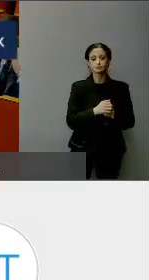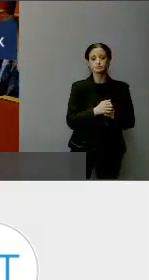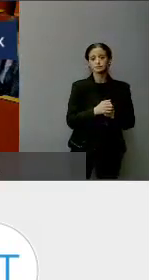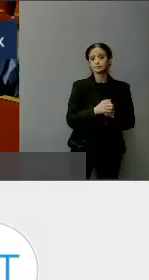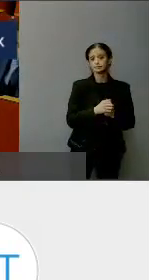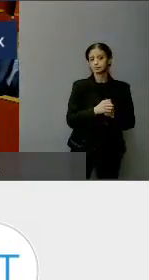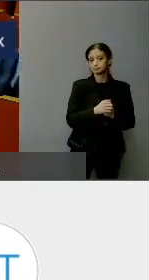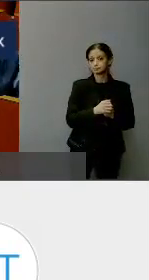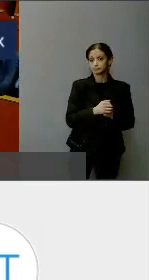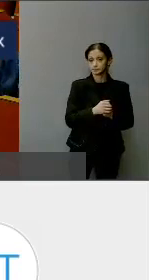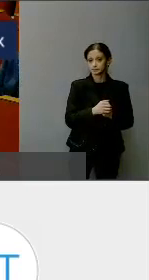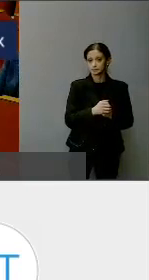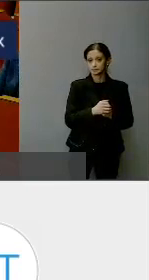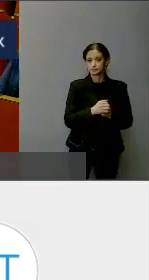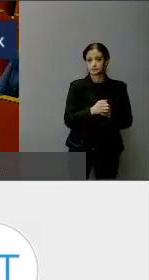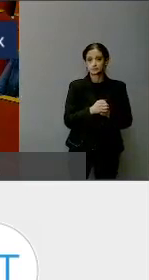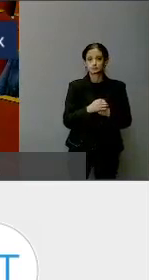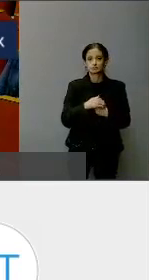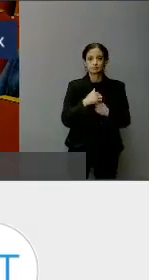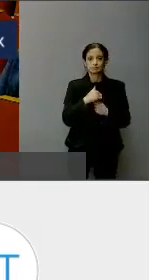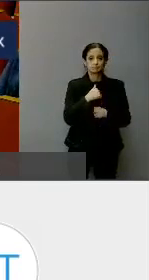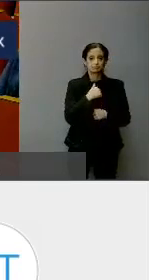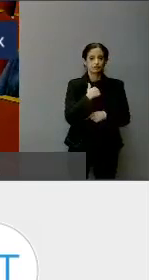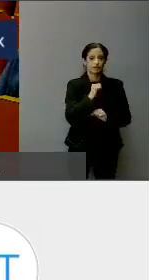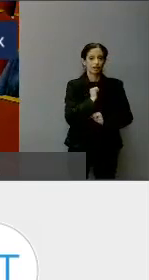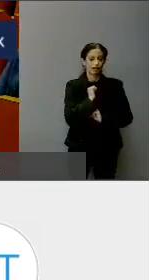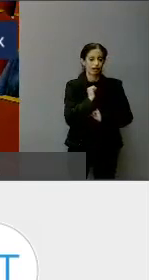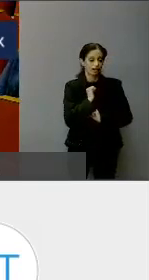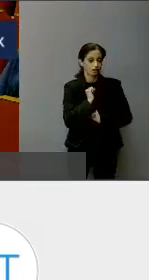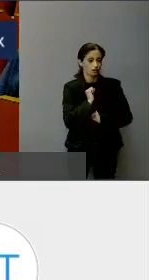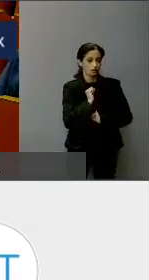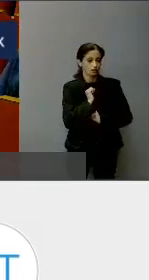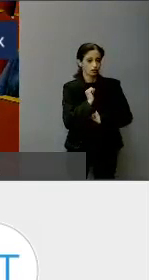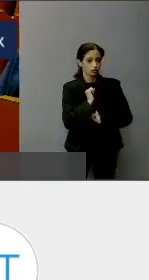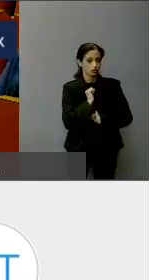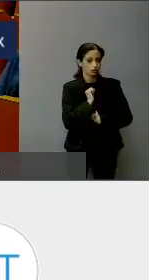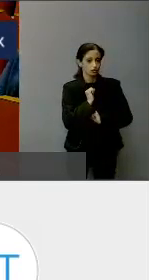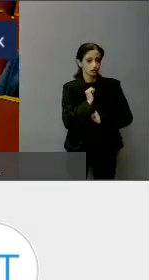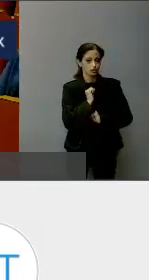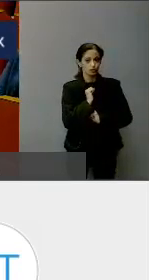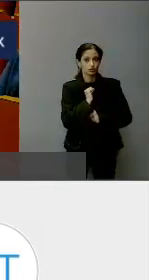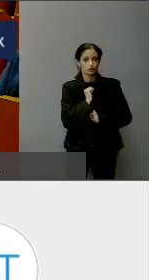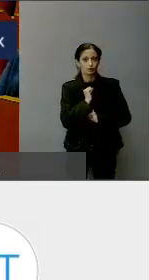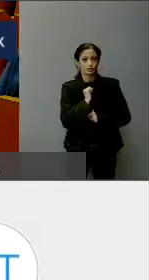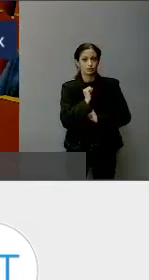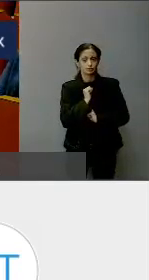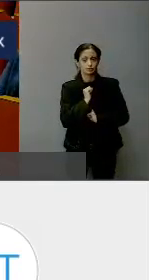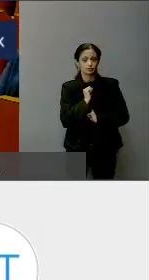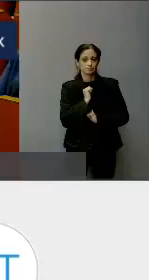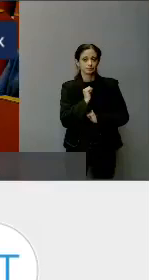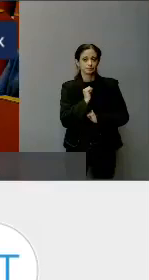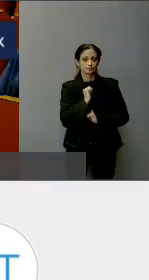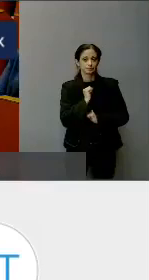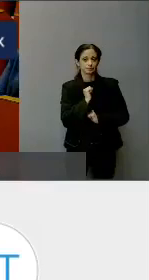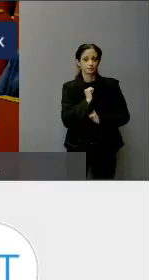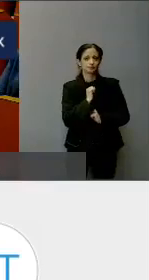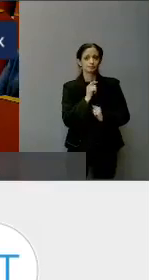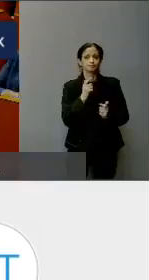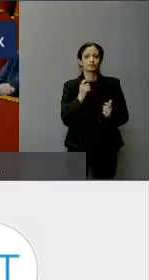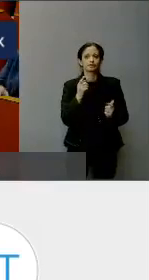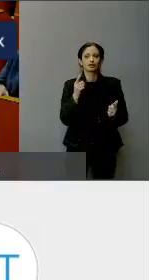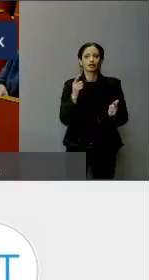perché beh come spesso siamo la proposta